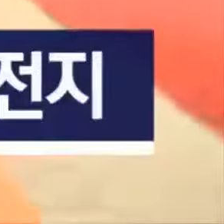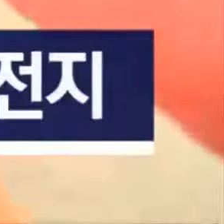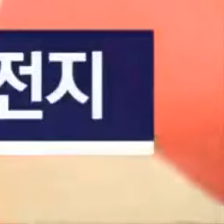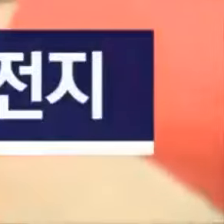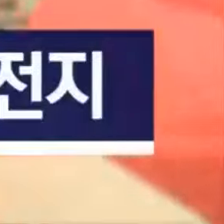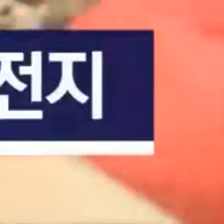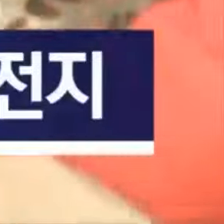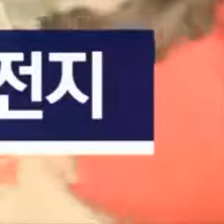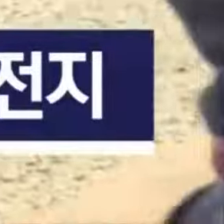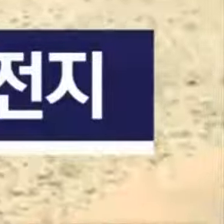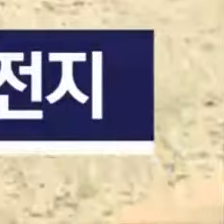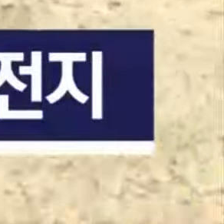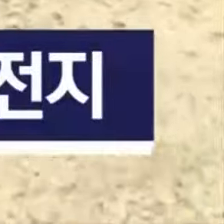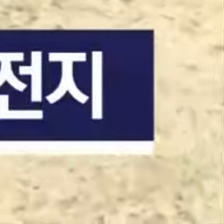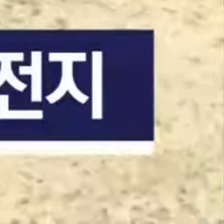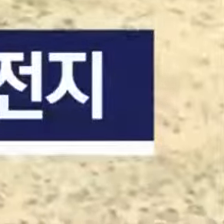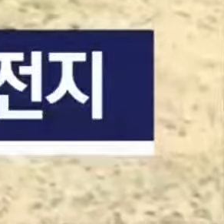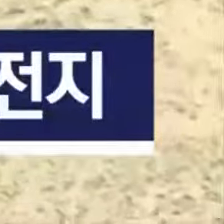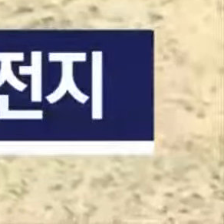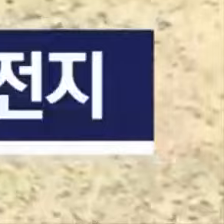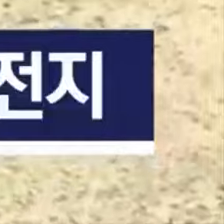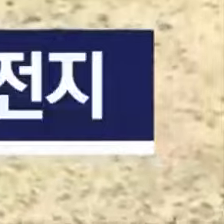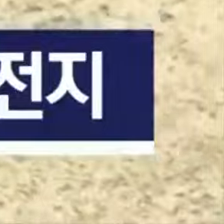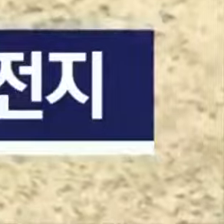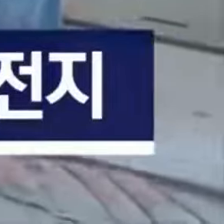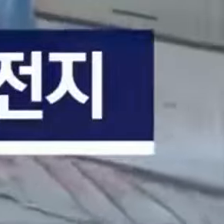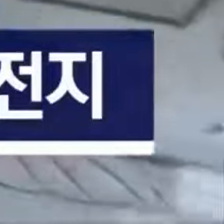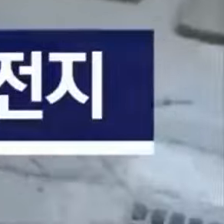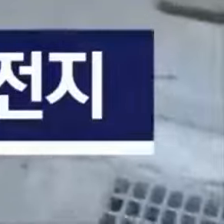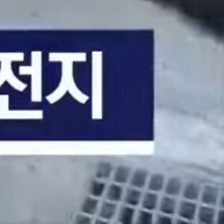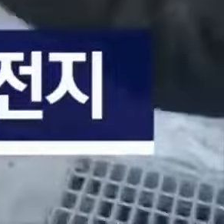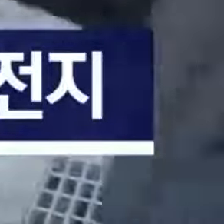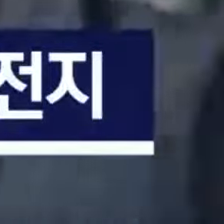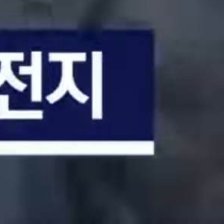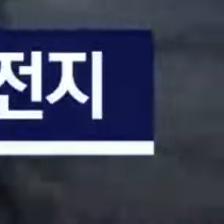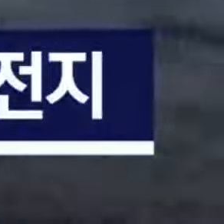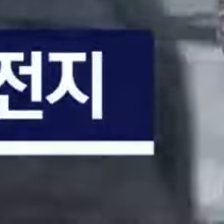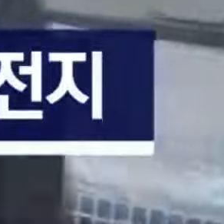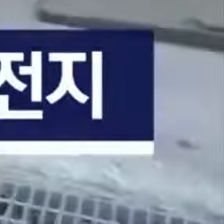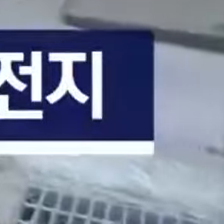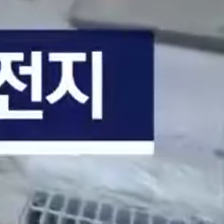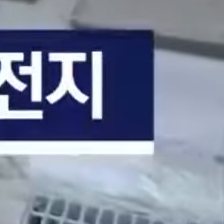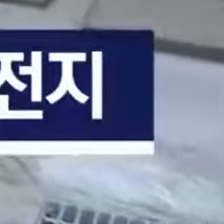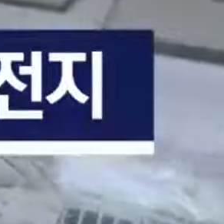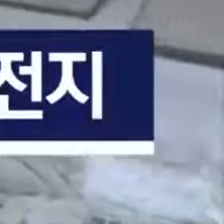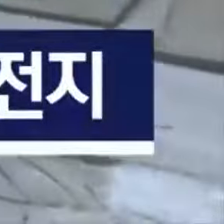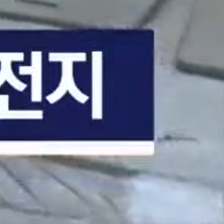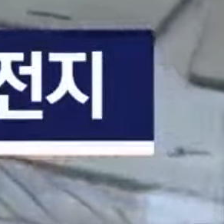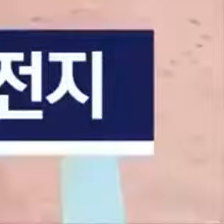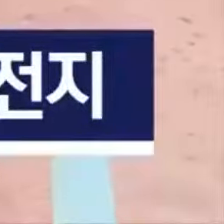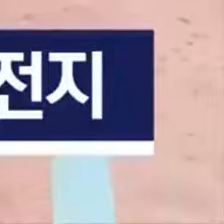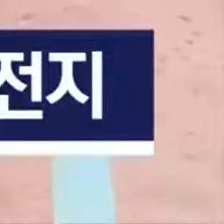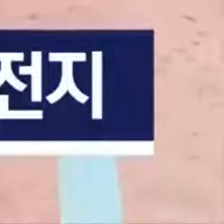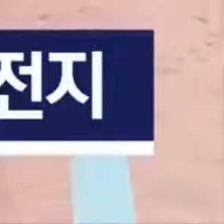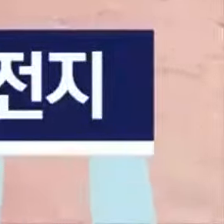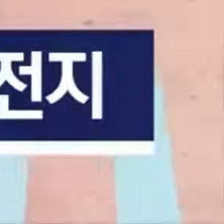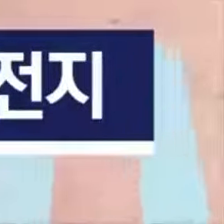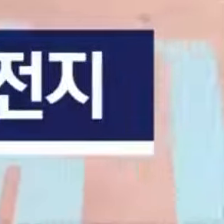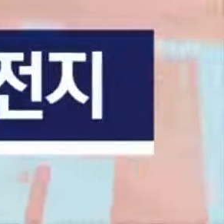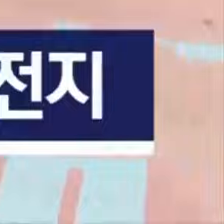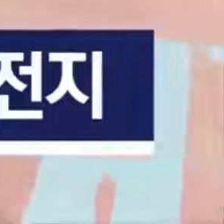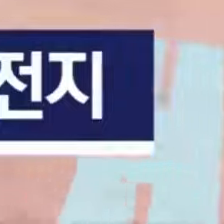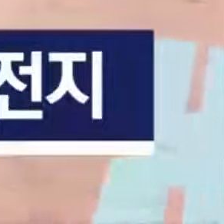순천 광양 곡성구례을 선거구에서는 사천 논란을 전면 돌파해 인지도를 키운 더불어민주당 권향엽 후보와 삼선